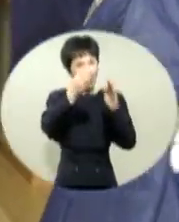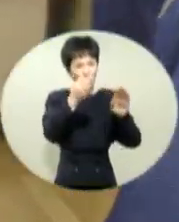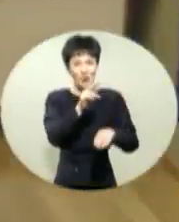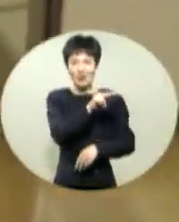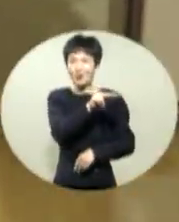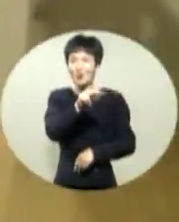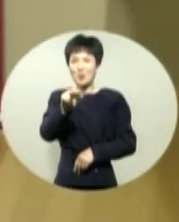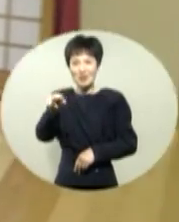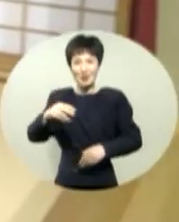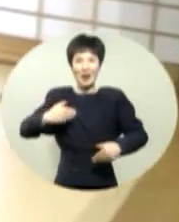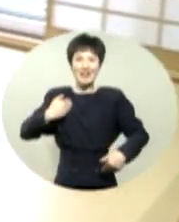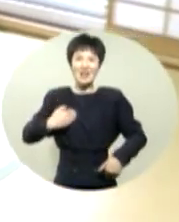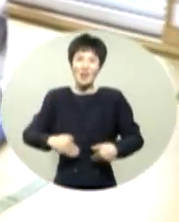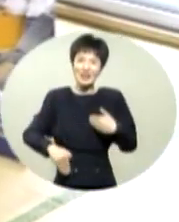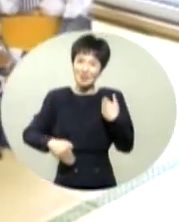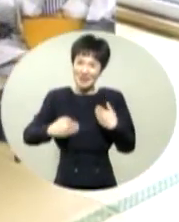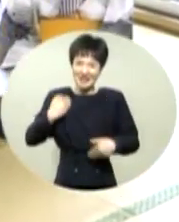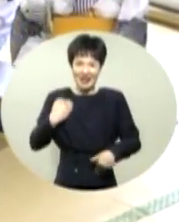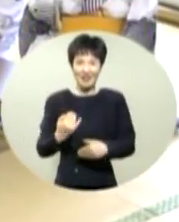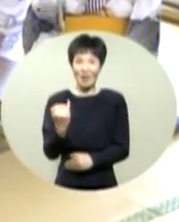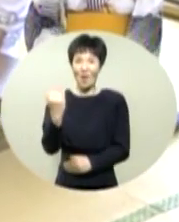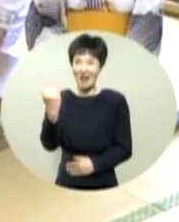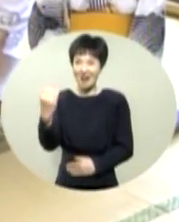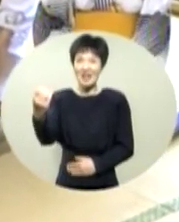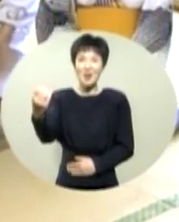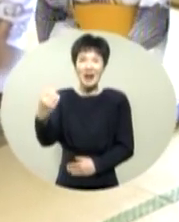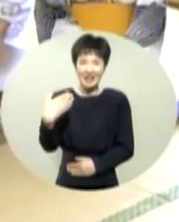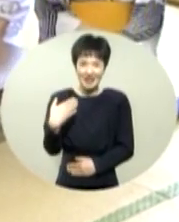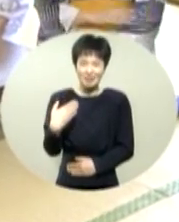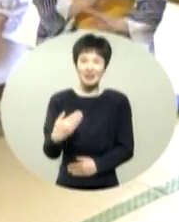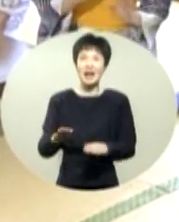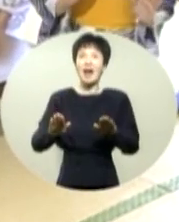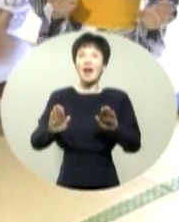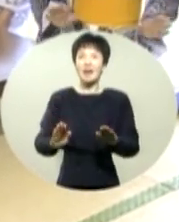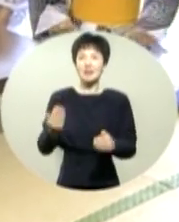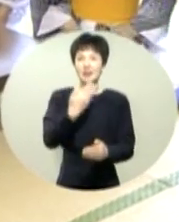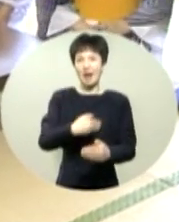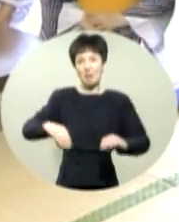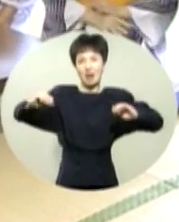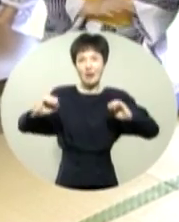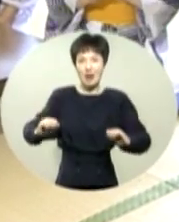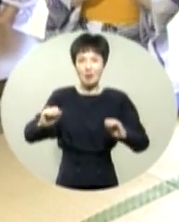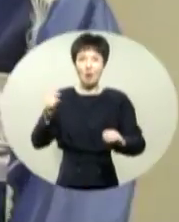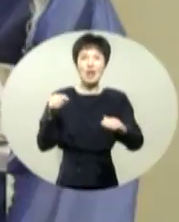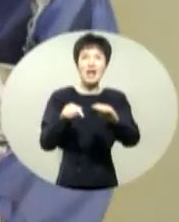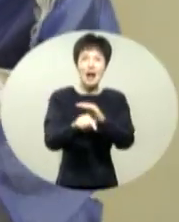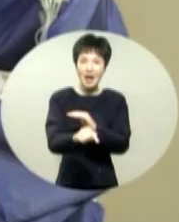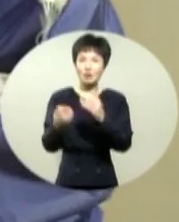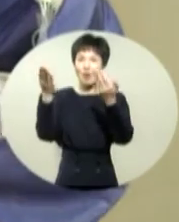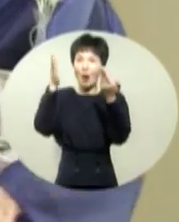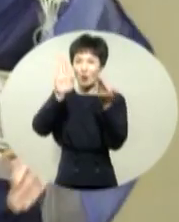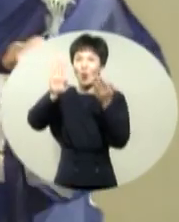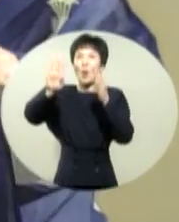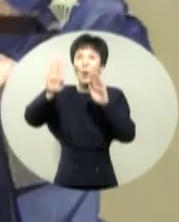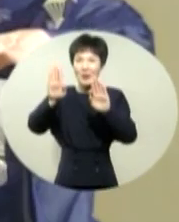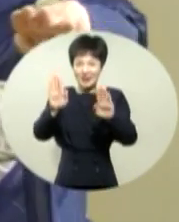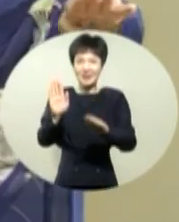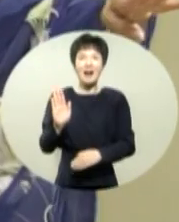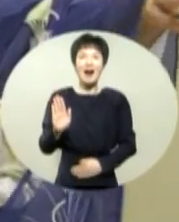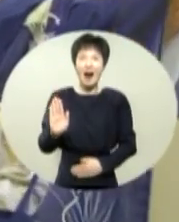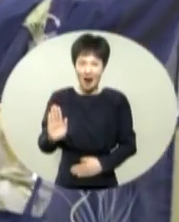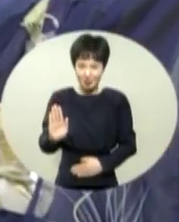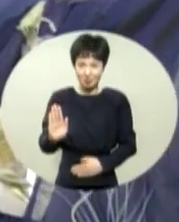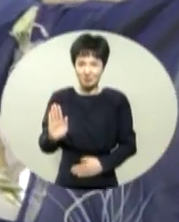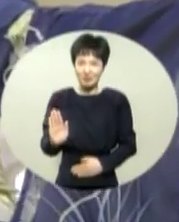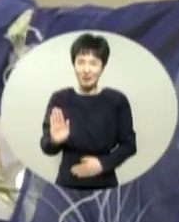だと小川さんは語ります。91歳の現在まで健康でいられるのは全部踊りのおかげ。体